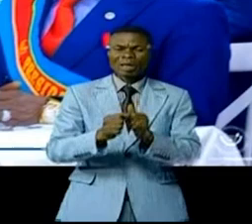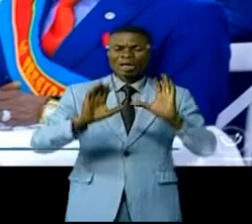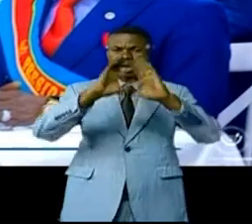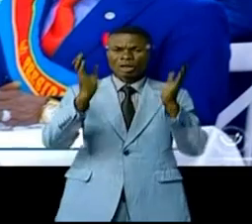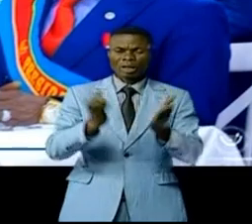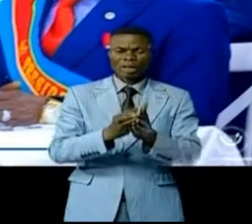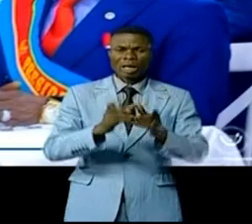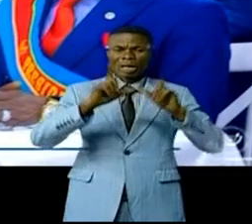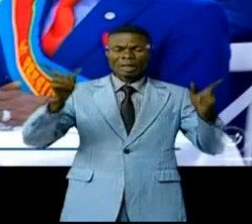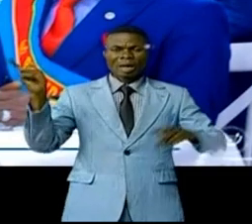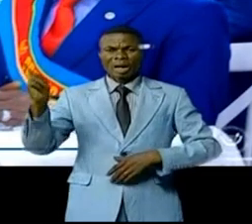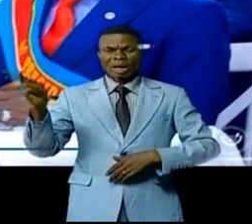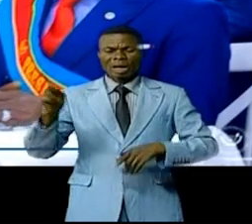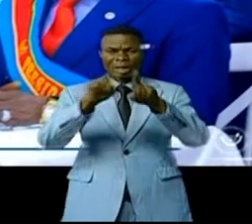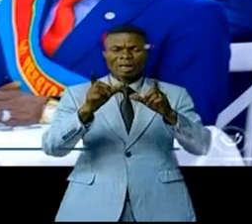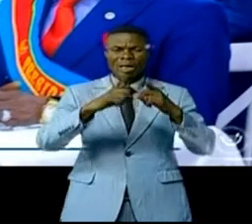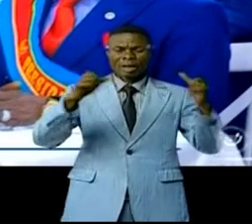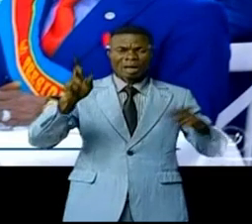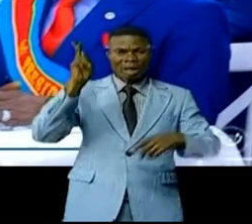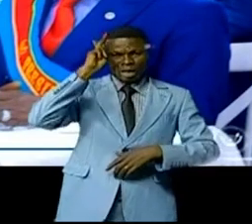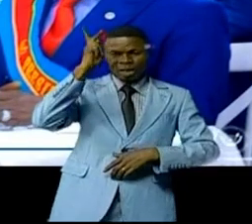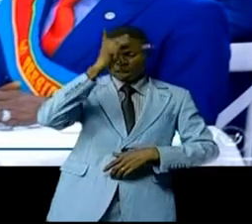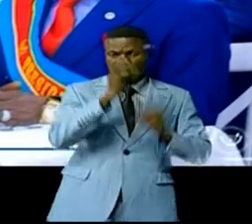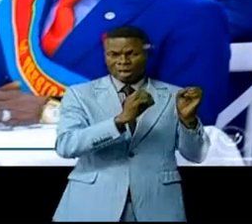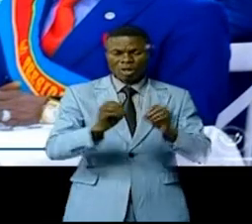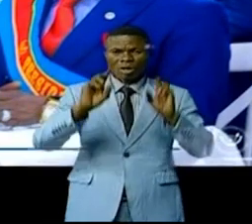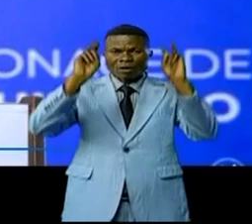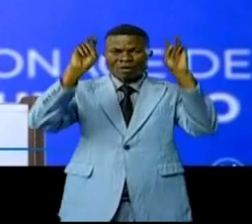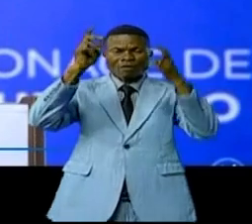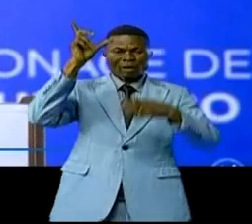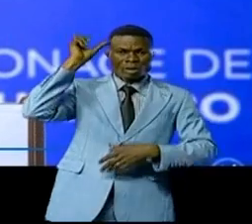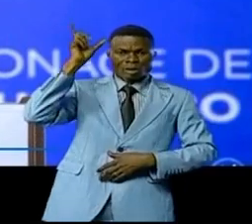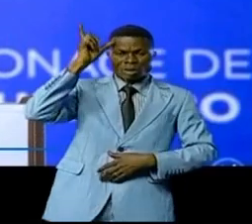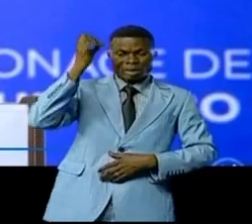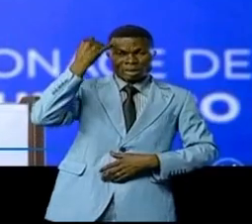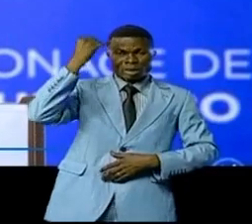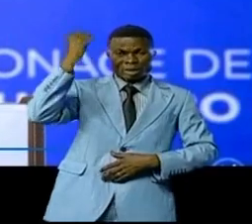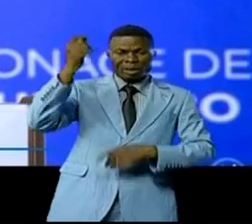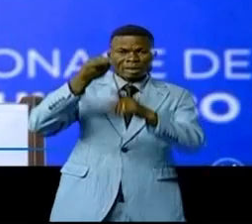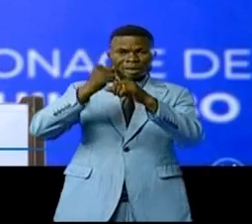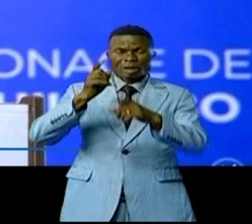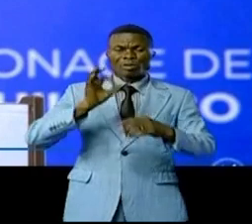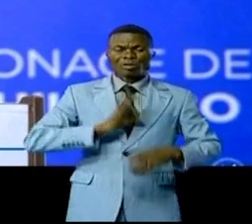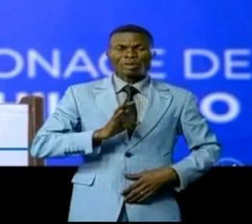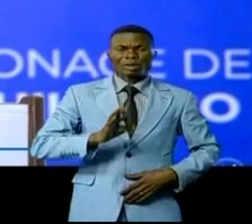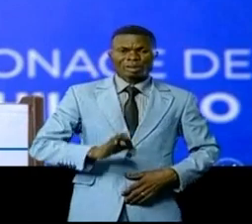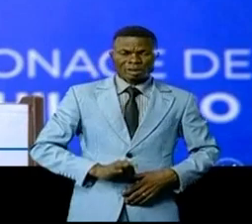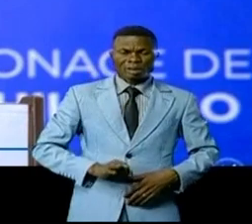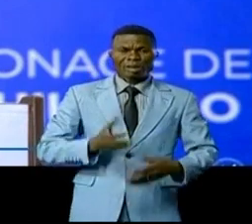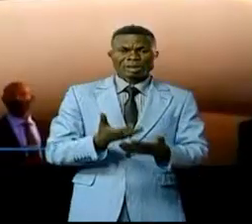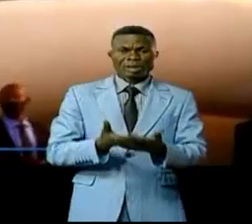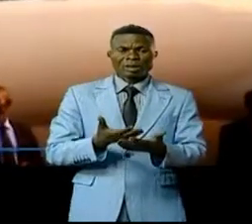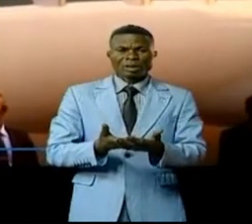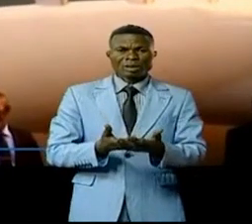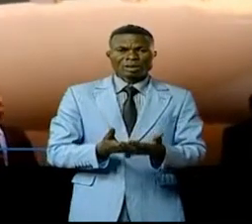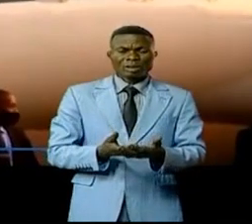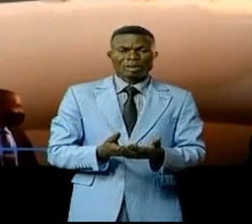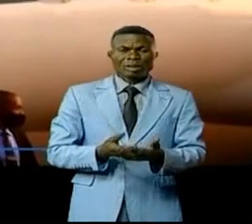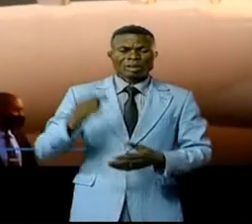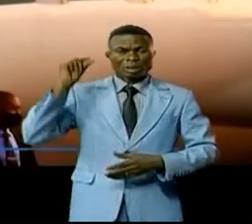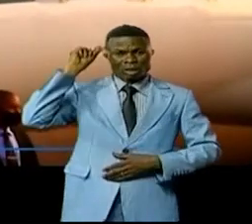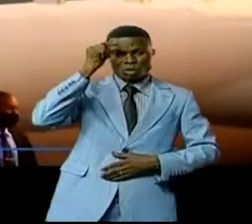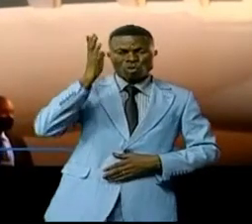Grand Kasaï et du Grand Katanga, organisée à Lubumbashi à l'initiative du chef de l'État, Félix Tshisekedi Tshilombo, la